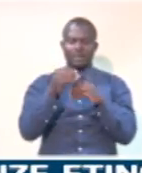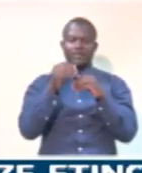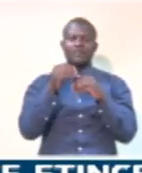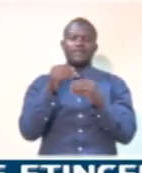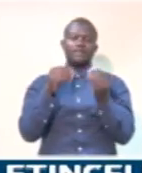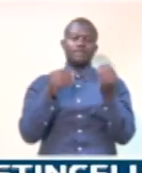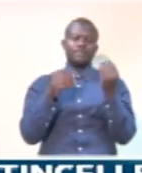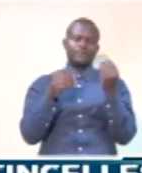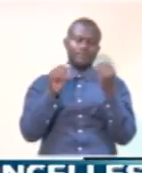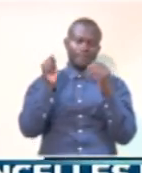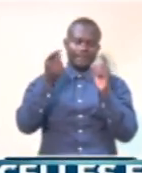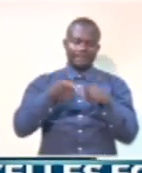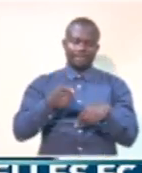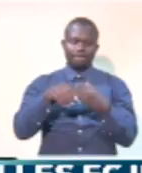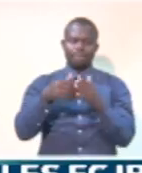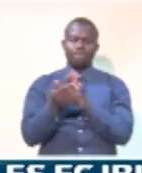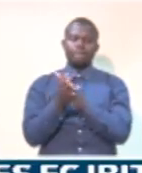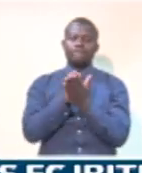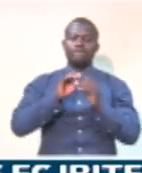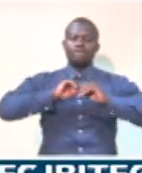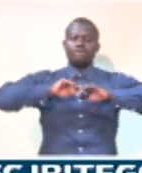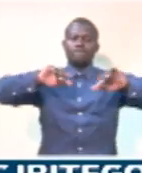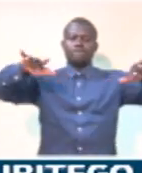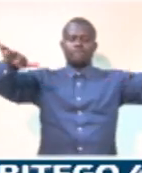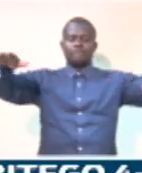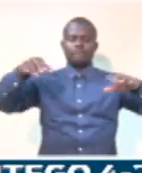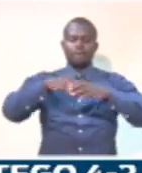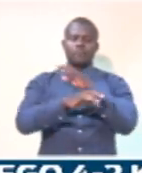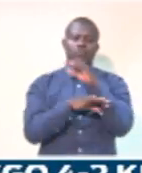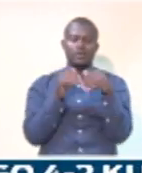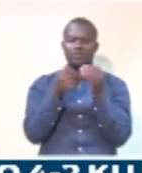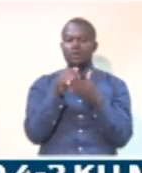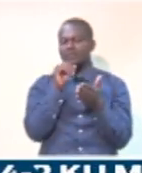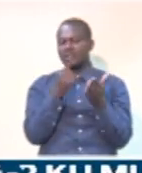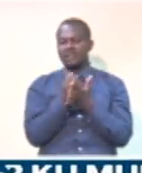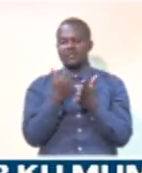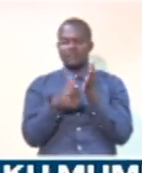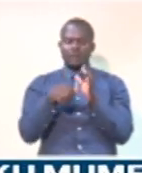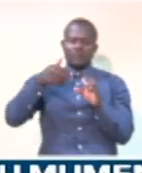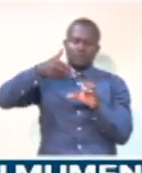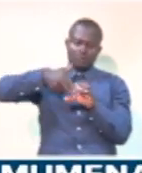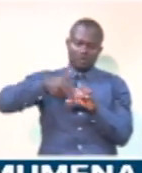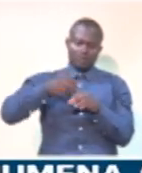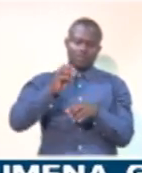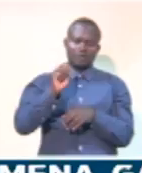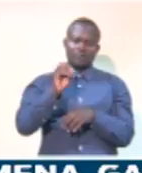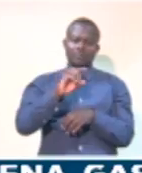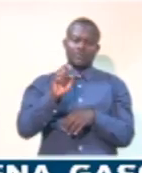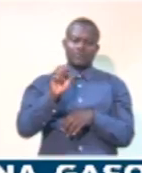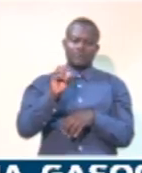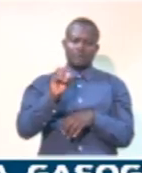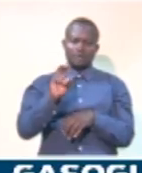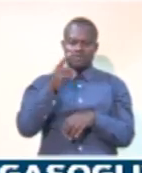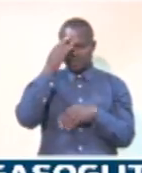byabonetse bibashe gushyikirizwa hirya no hino mu gihugu bidahungabanyijwe n'igiciro cya lisansi cyangwa cya mazutu nabyo ni ibintu kugira ngo bibashe